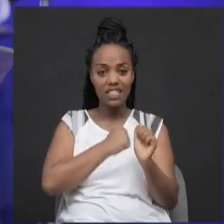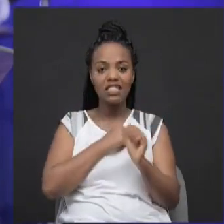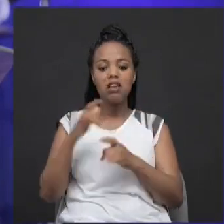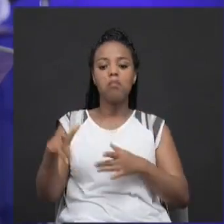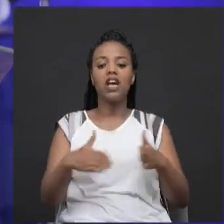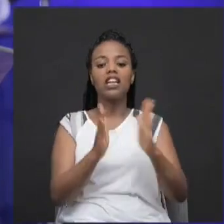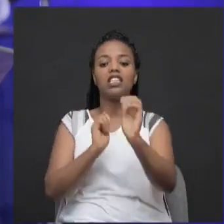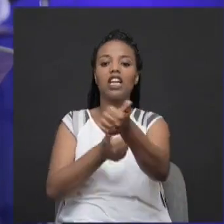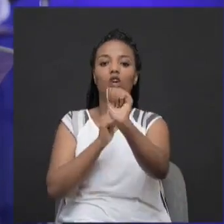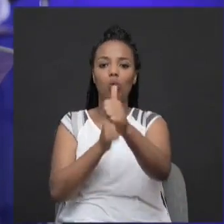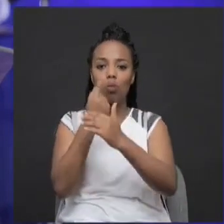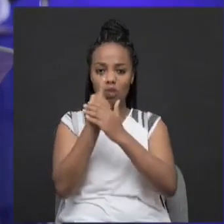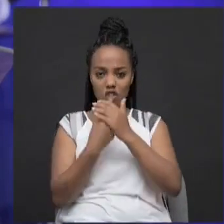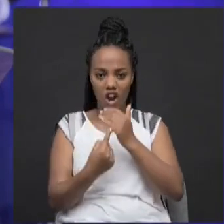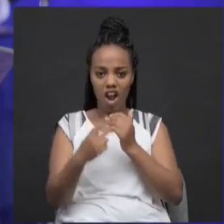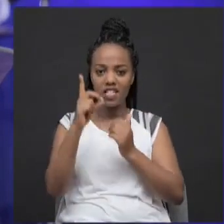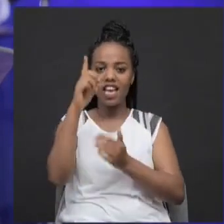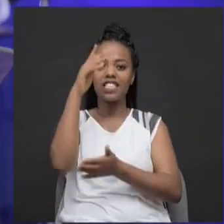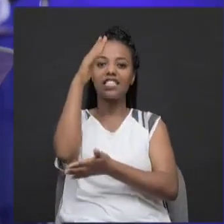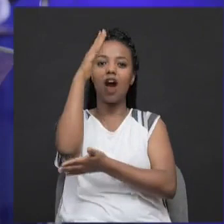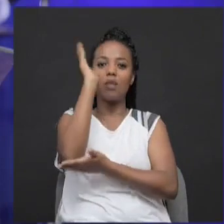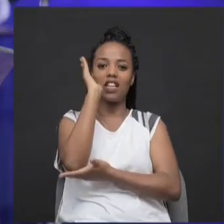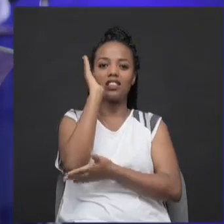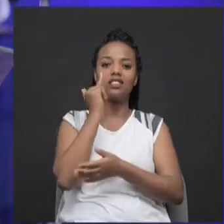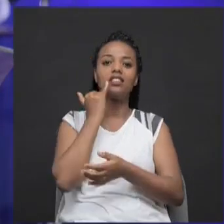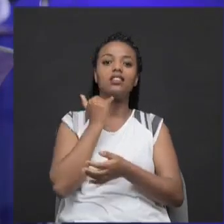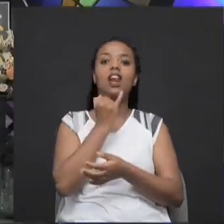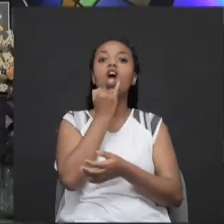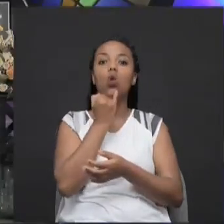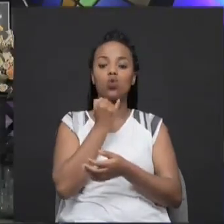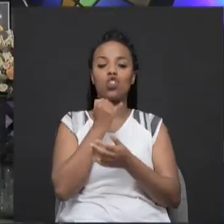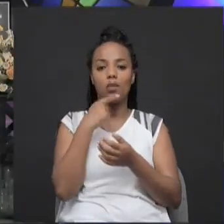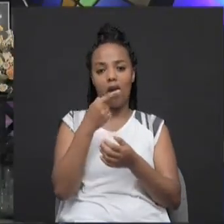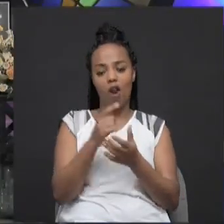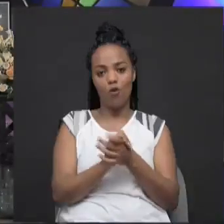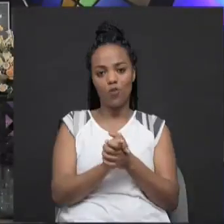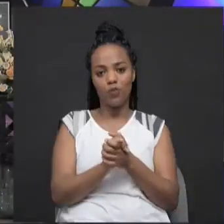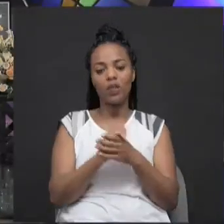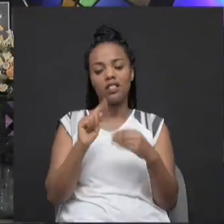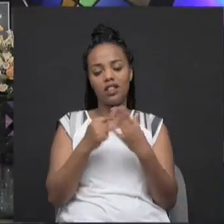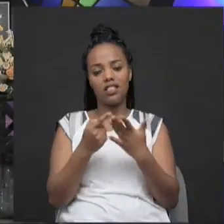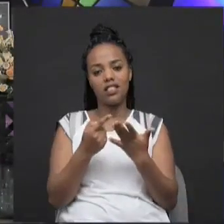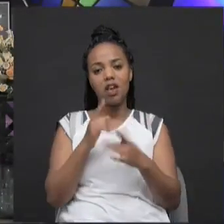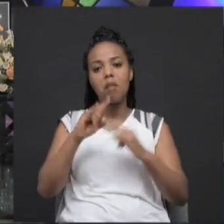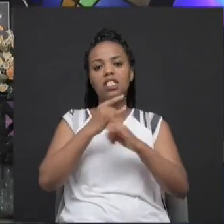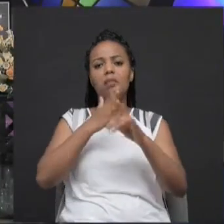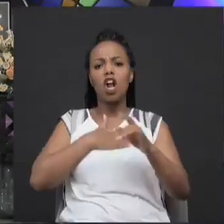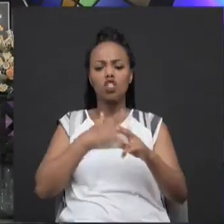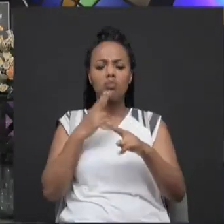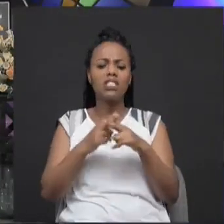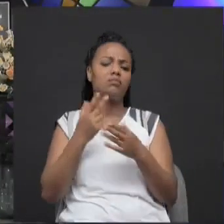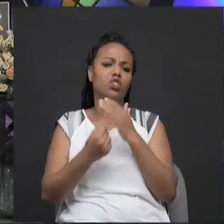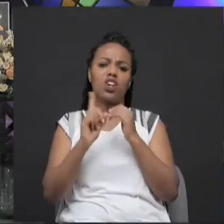ምን ይላቸዋል? የእግዚአብሔር እስራኤሎች። ስለዚህ በዘመናችንም እንደዚህ ነው። በስም